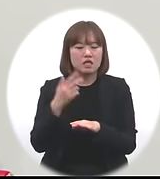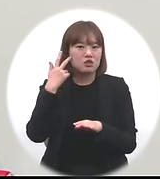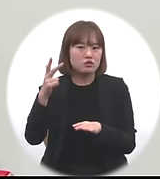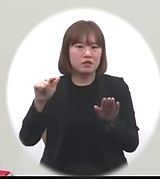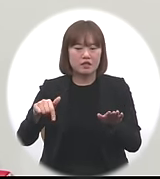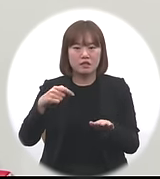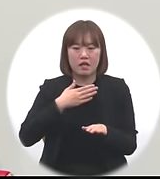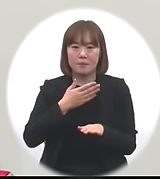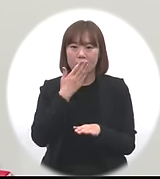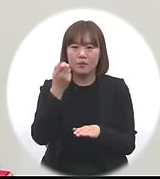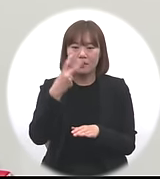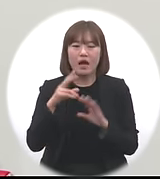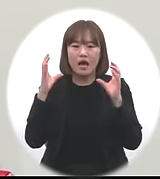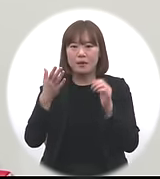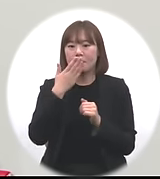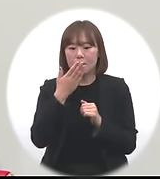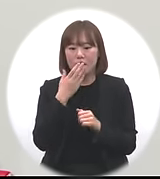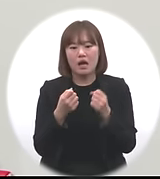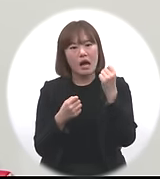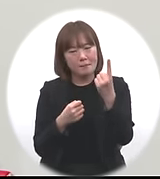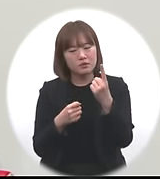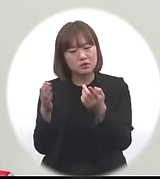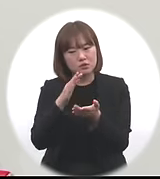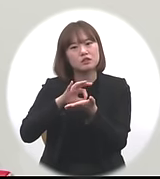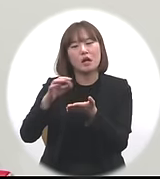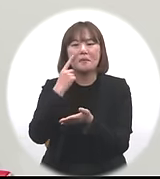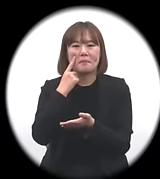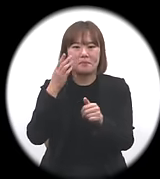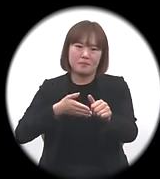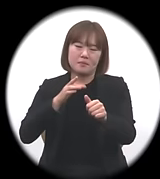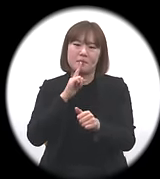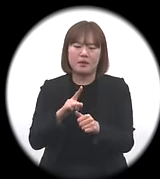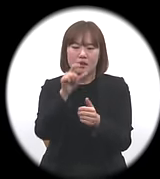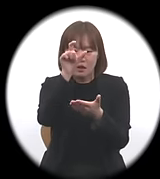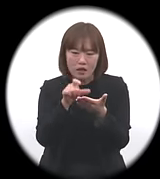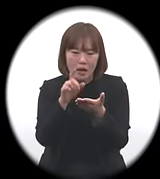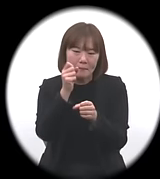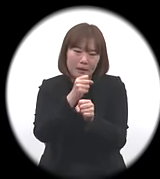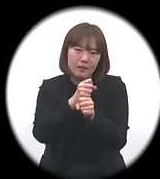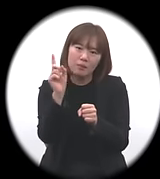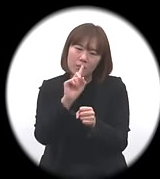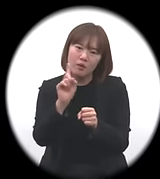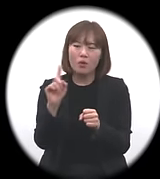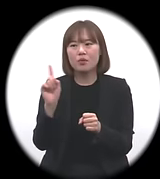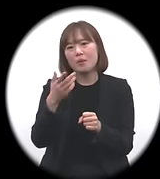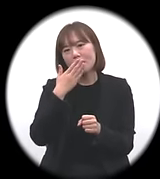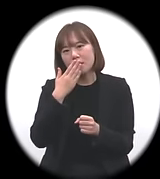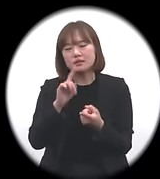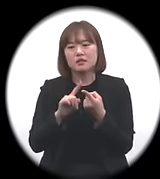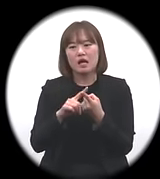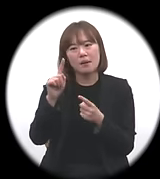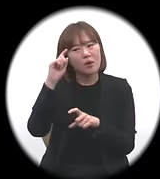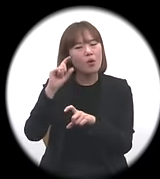오늘부터 일주일 동안 내가 먹는 거, 그리고 우리 집 애가 먹는 거한 번쯤은 써보시기 바랍니다. 성분은 도대체 뭐고 우리 애가 어떤